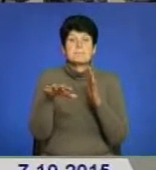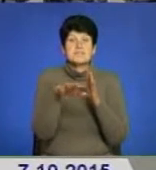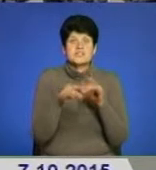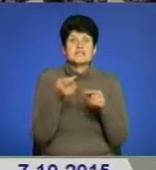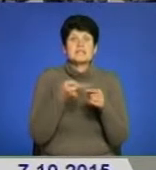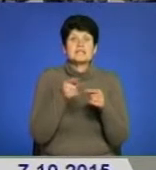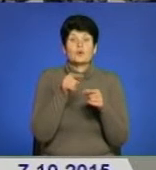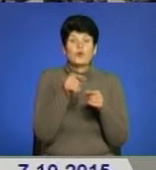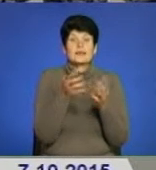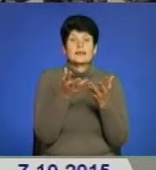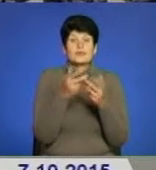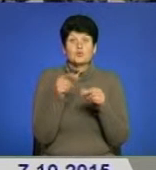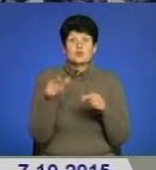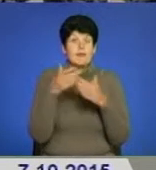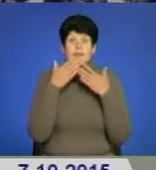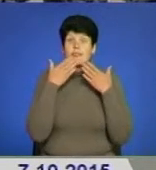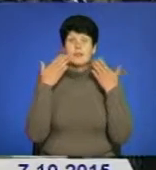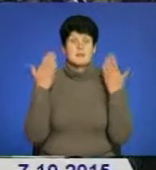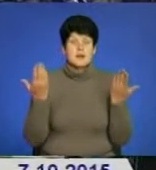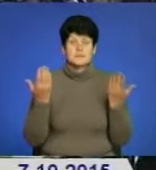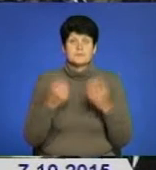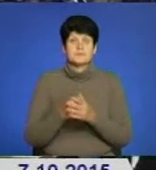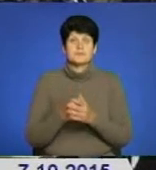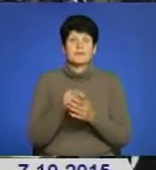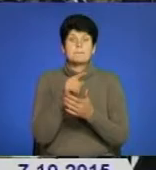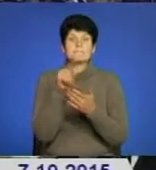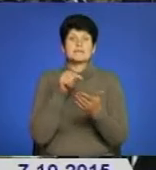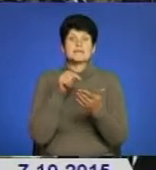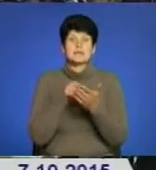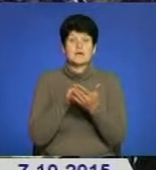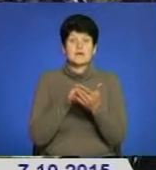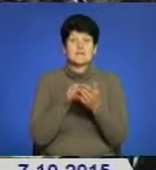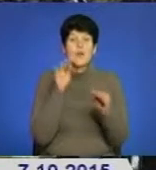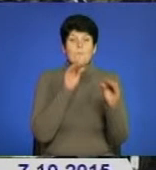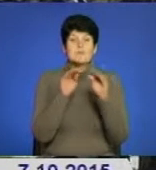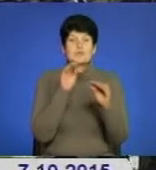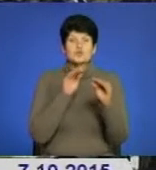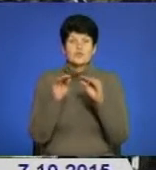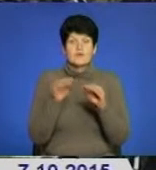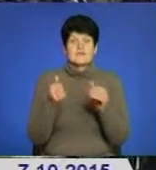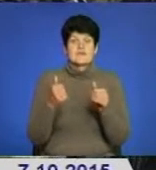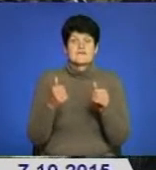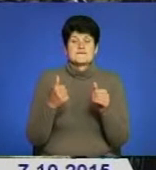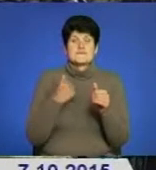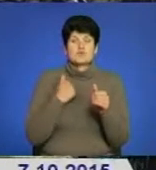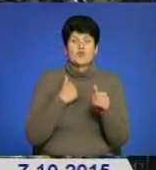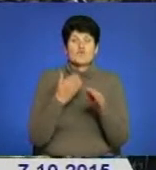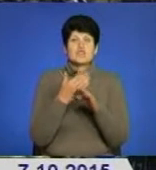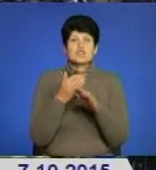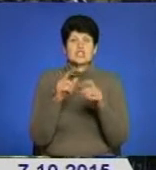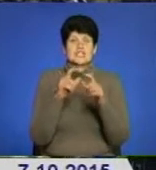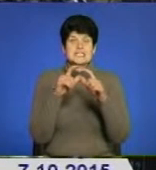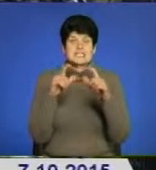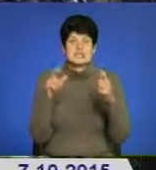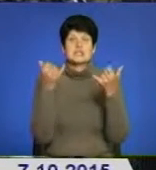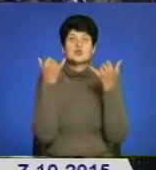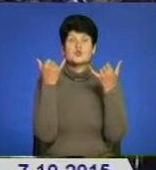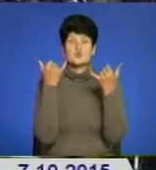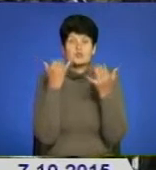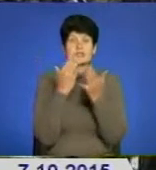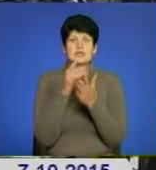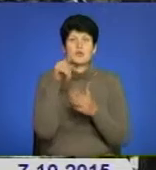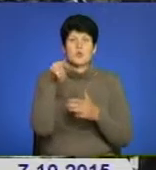кількості людей тут немає. Питання облаштування військової частини сьогодні в нас стоїть питанням